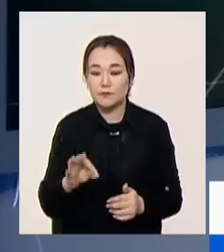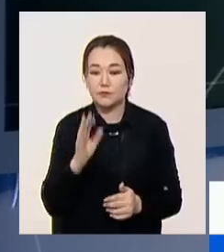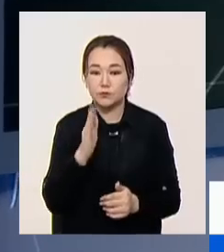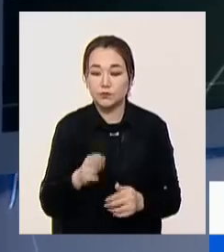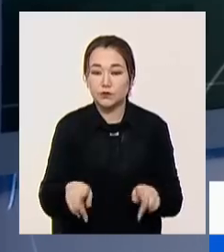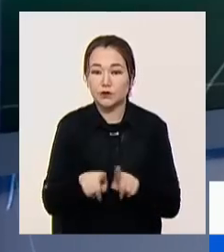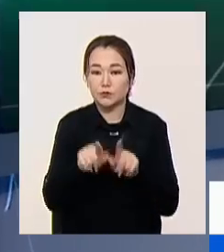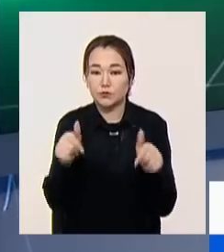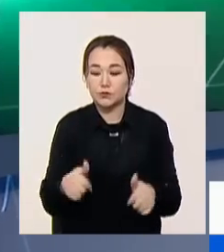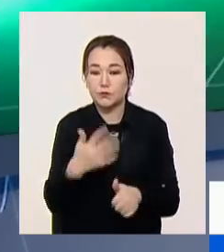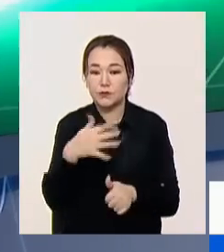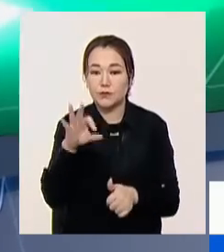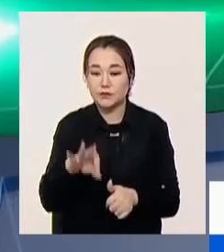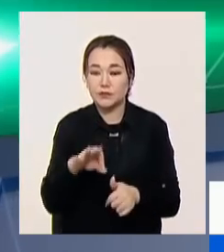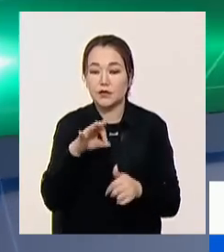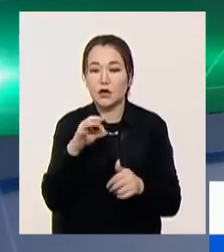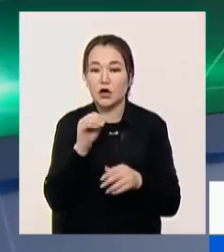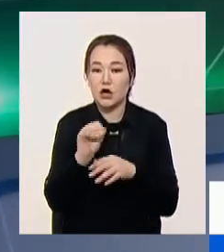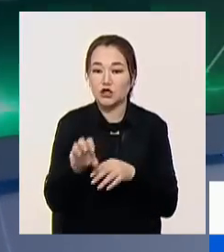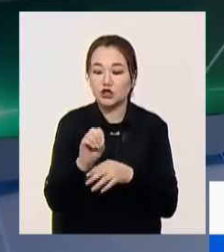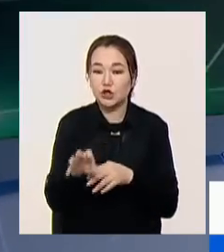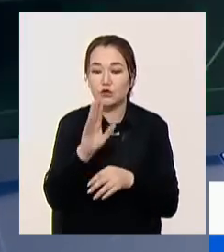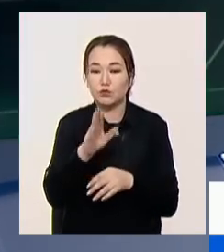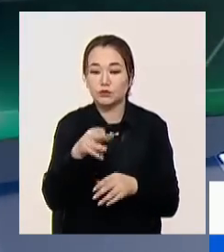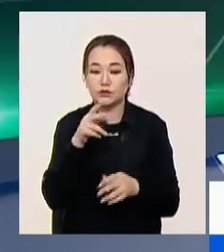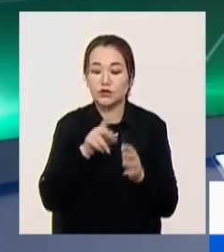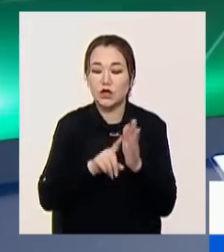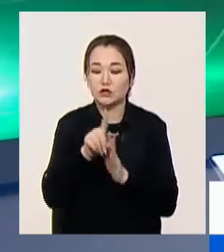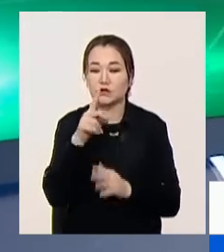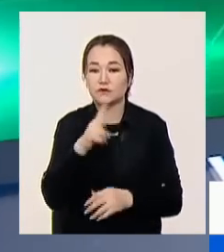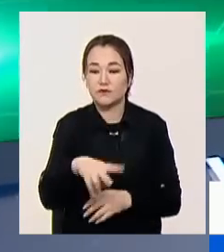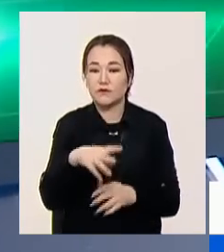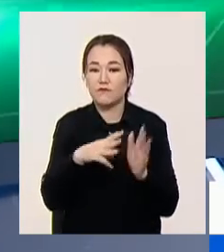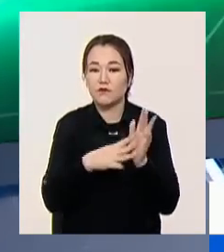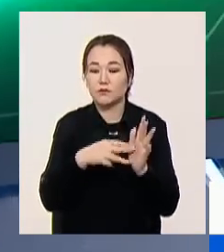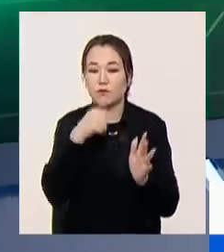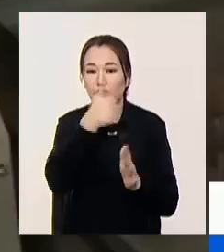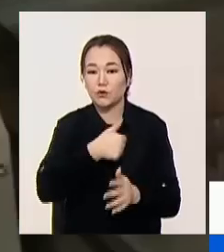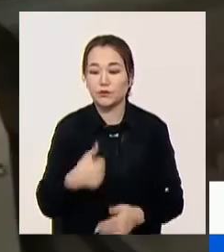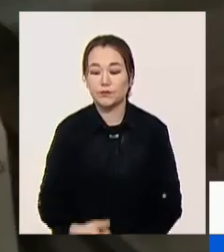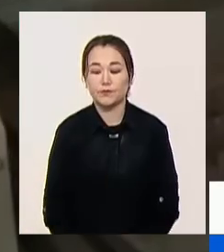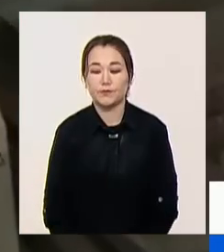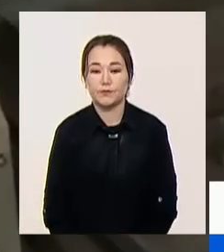Таким образом, 5% порог отчислений начнет действовать с 2028 года.